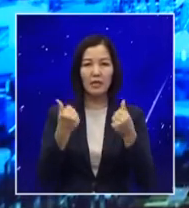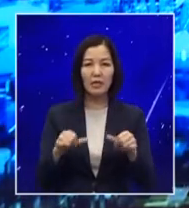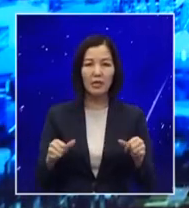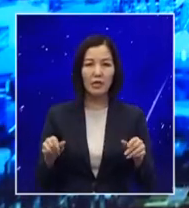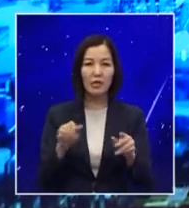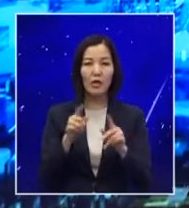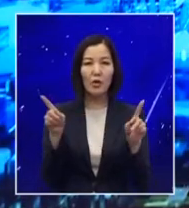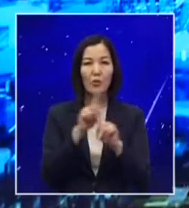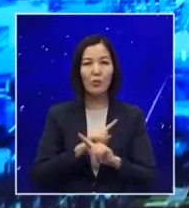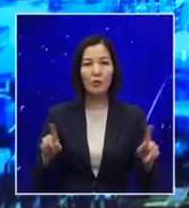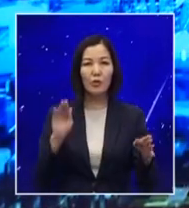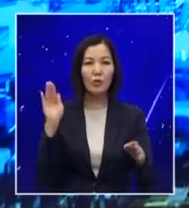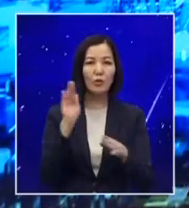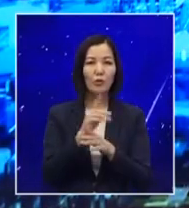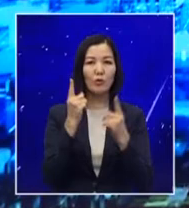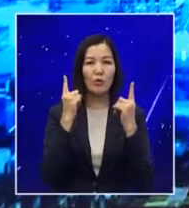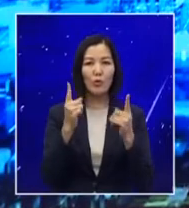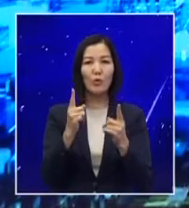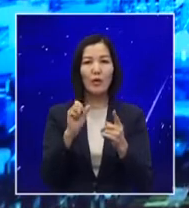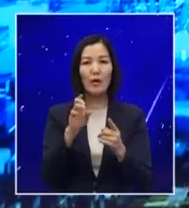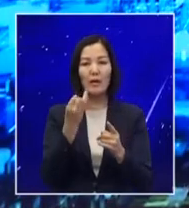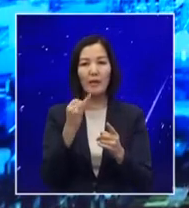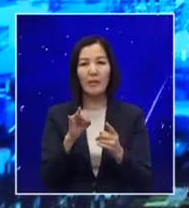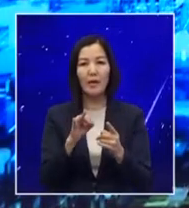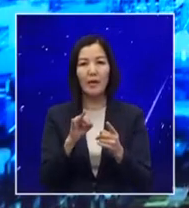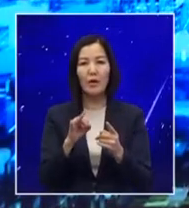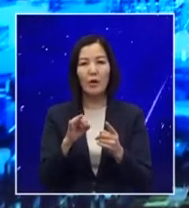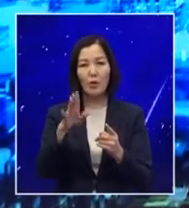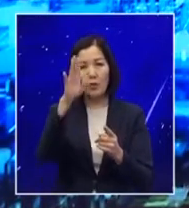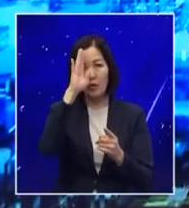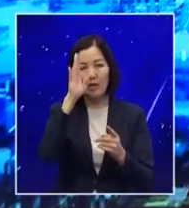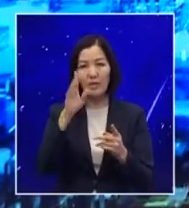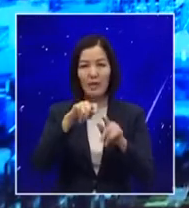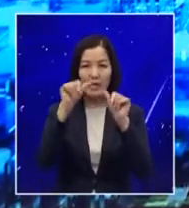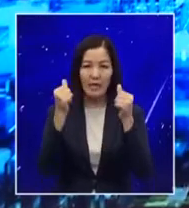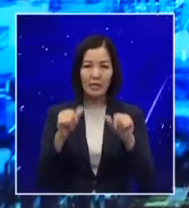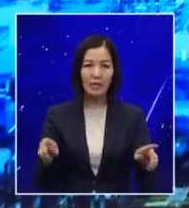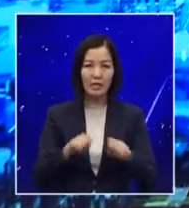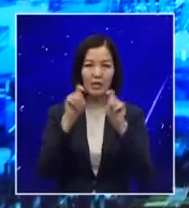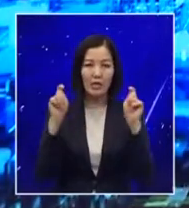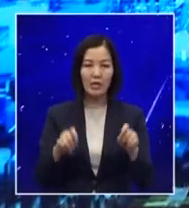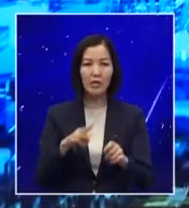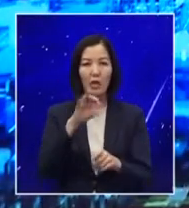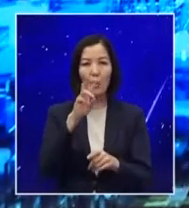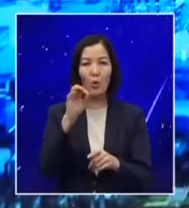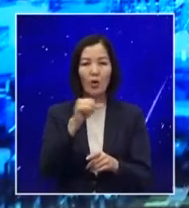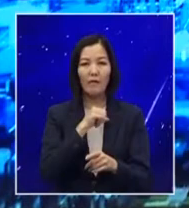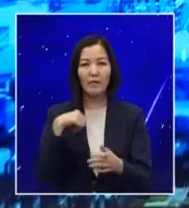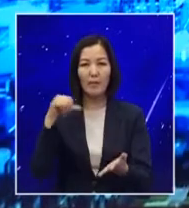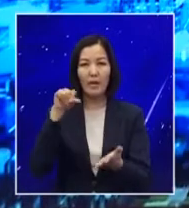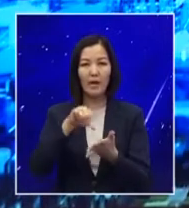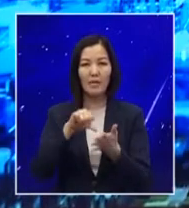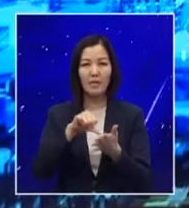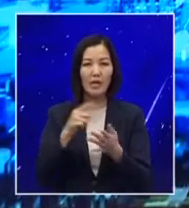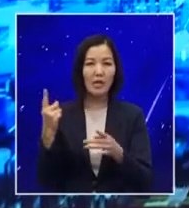ұлы ақын Абай ұлдары мен ескерткіш ашылды. Салтанатты ашылу сәтіне мемлекет басшысы Қасым-Жомарт Тоқаев қатысты. Бұл жолы